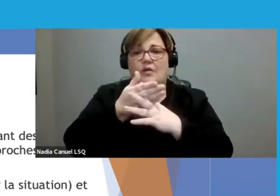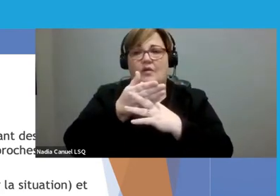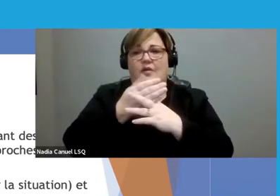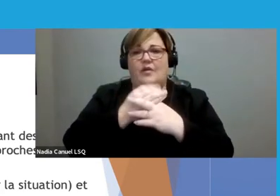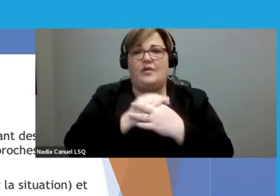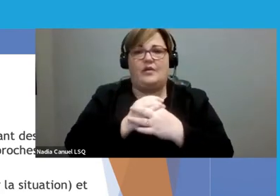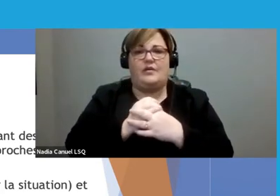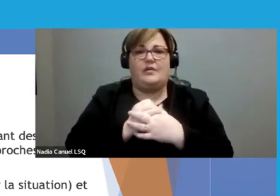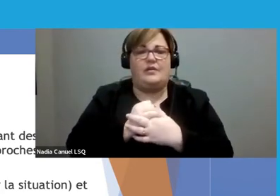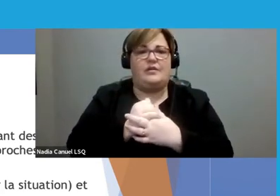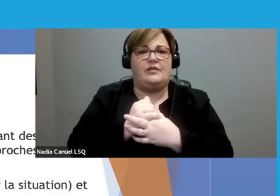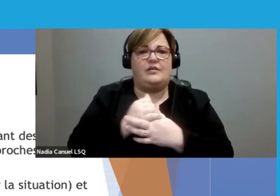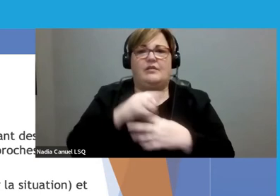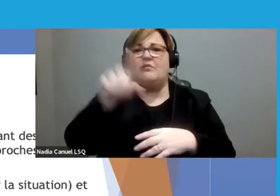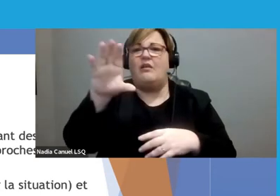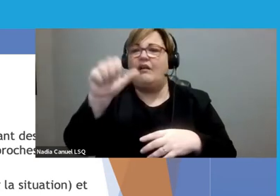dans vos collègues ou